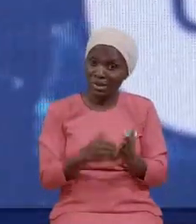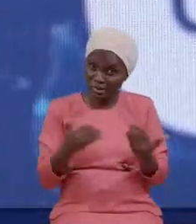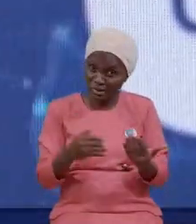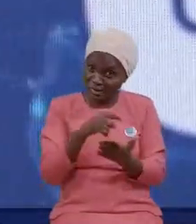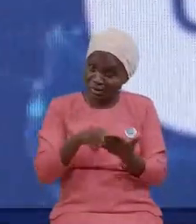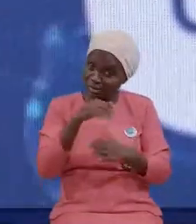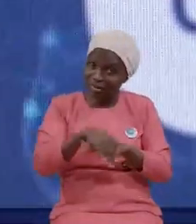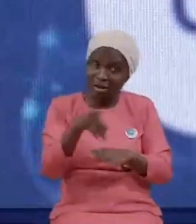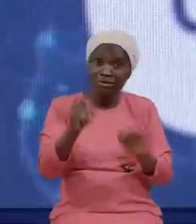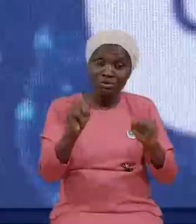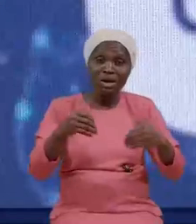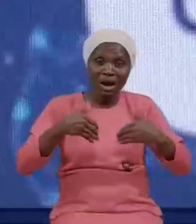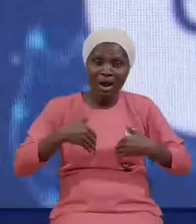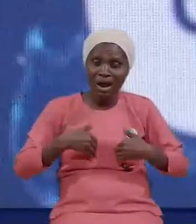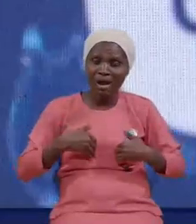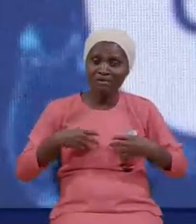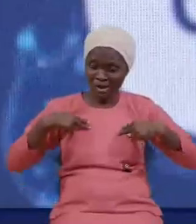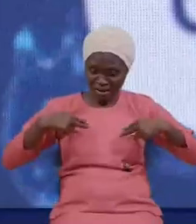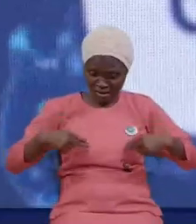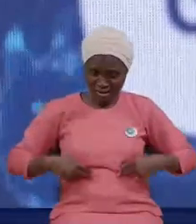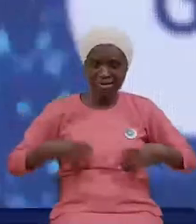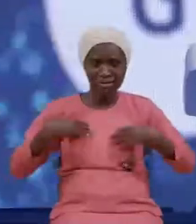Pour que ce soit, tu aies la paix, la santé.